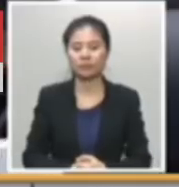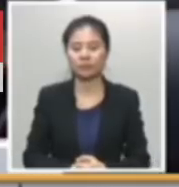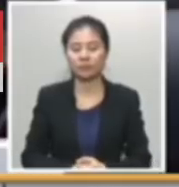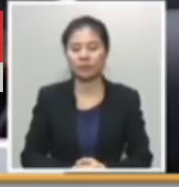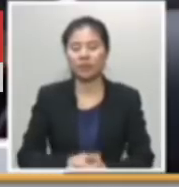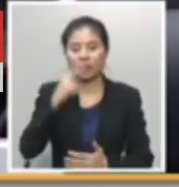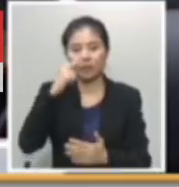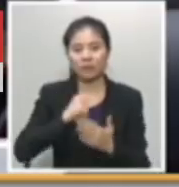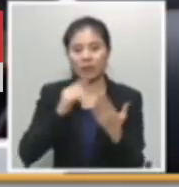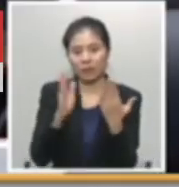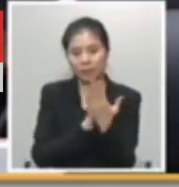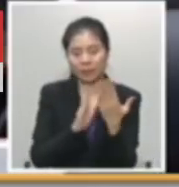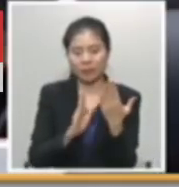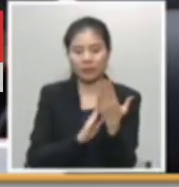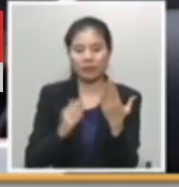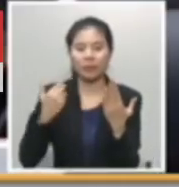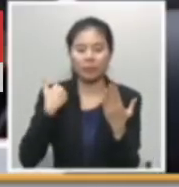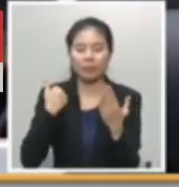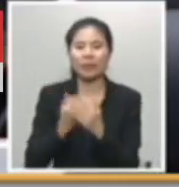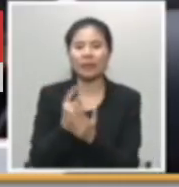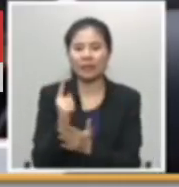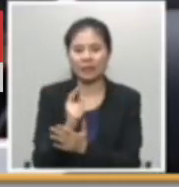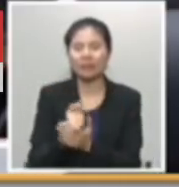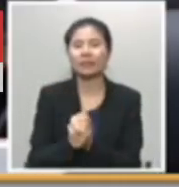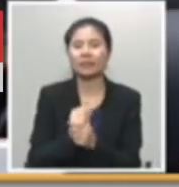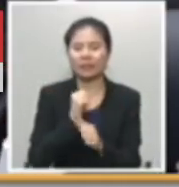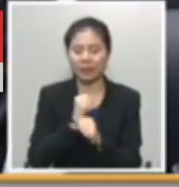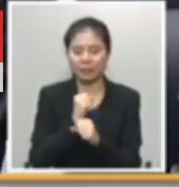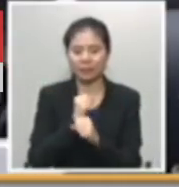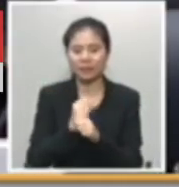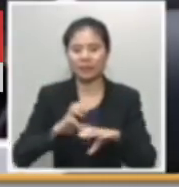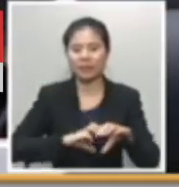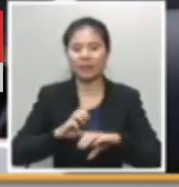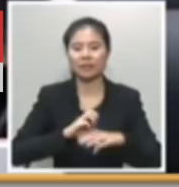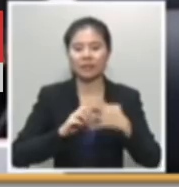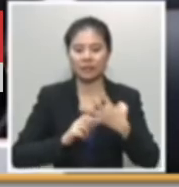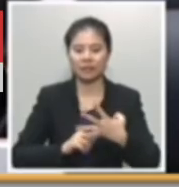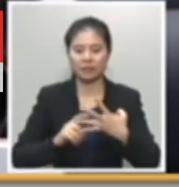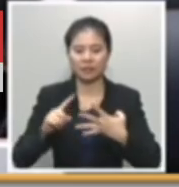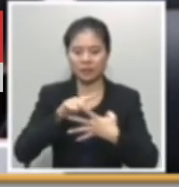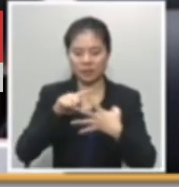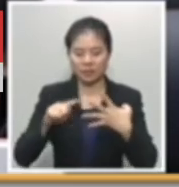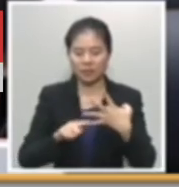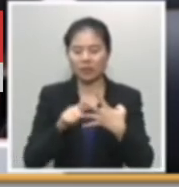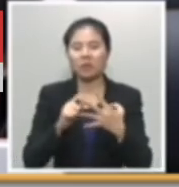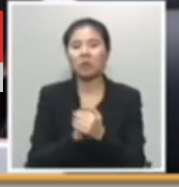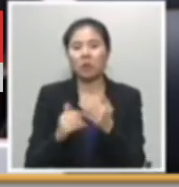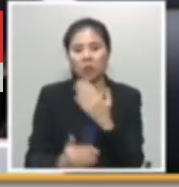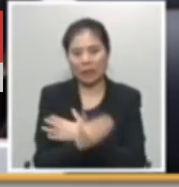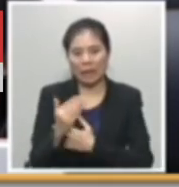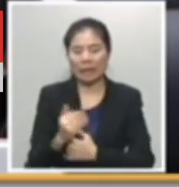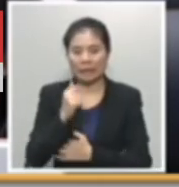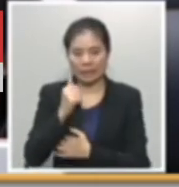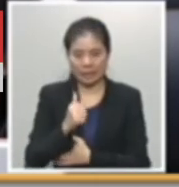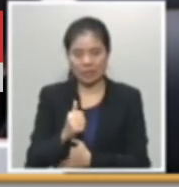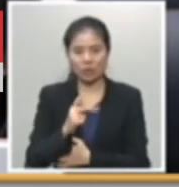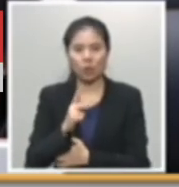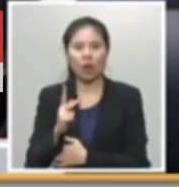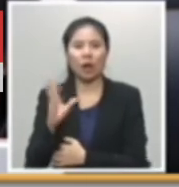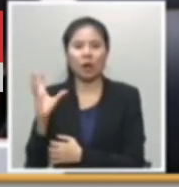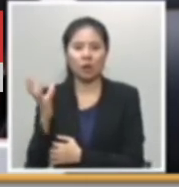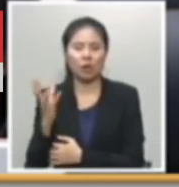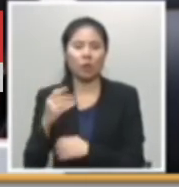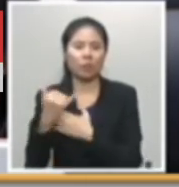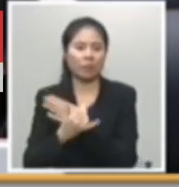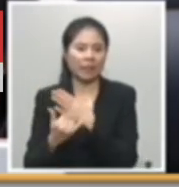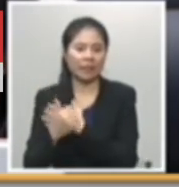ประเทศไทยมีสิ่งใหญ่ๆที่น่าทำอยู่4ด้านเราได้เปรียบทั้งโลกเลย1สาเหตุที่มันน่